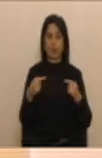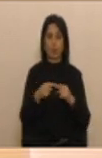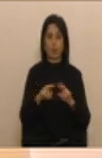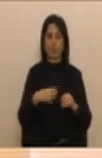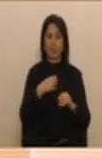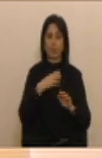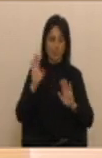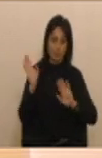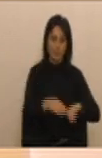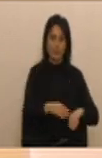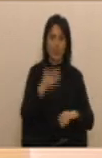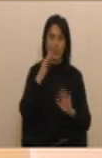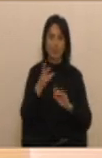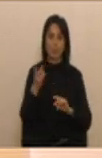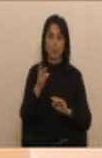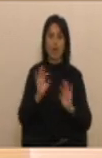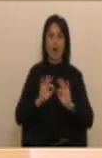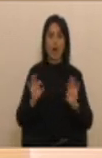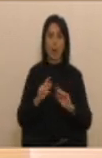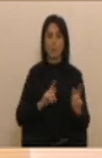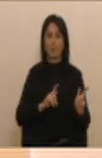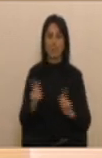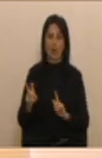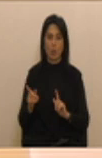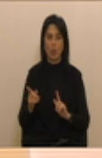შიშის გადასატეხად ნაციონალურ მოძრაობამ უნდა გამოაცხადოს მზაობა